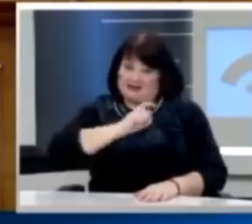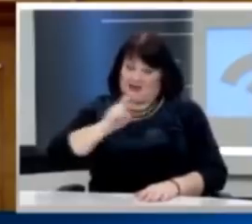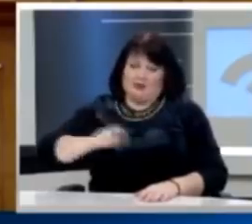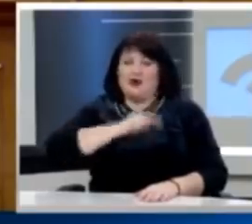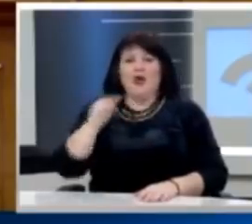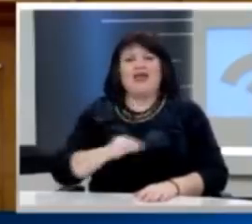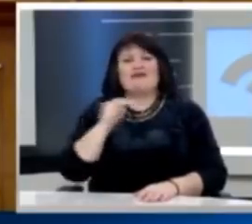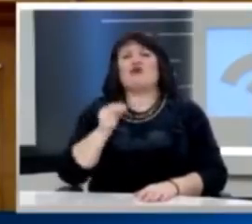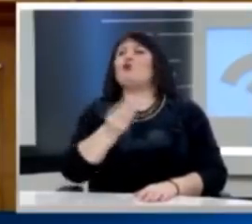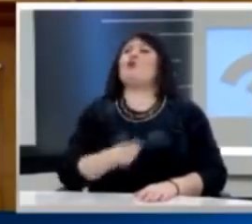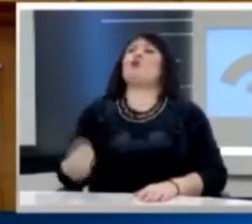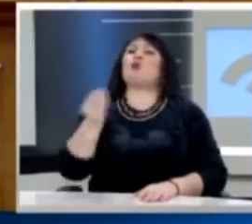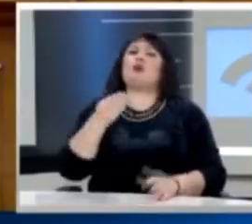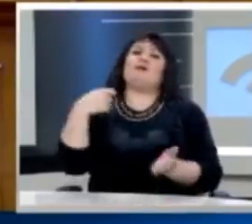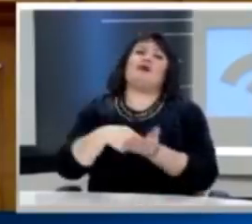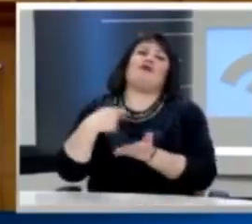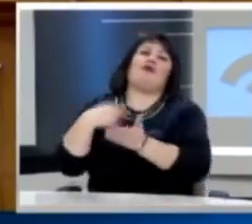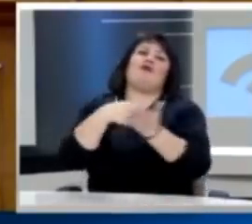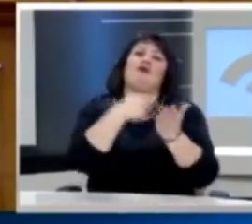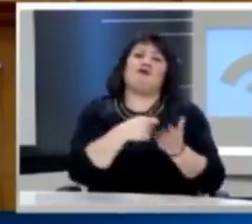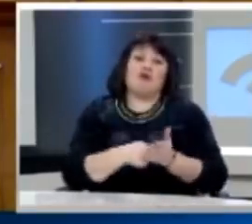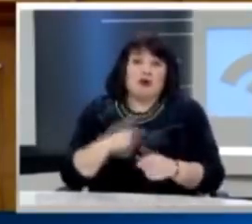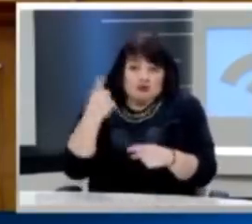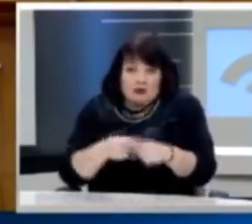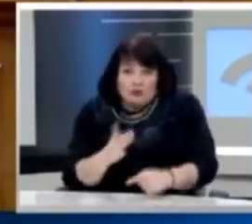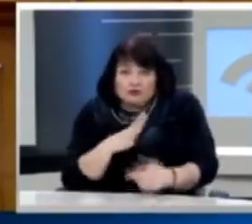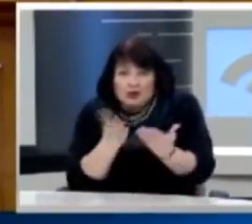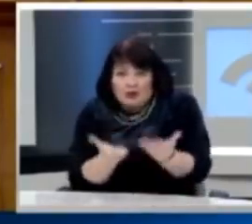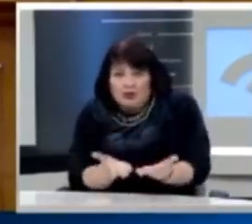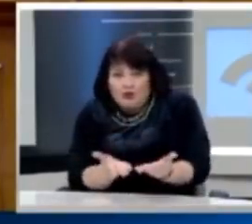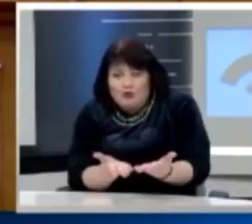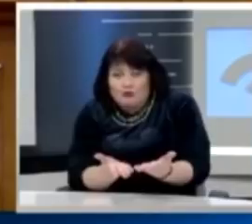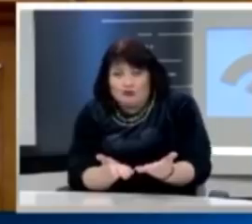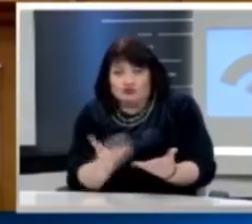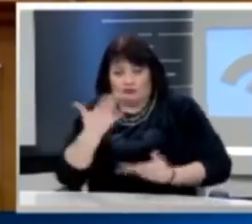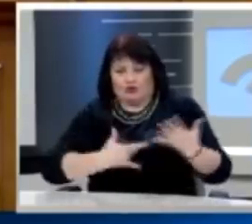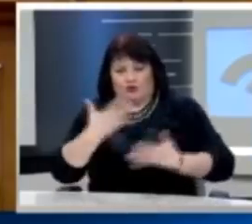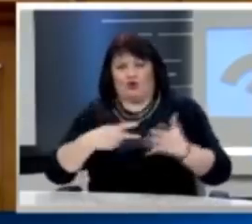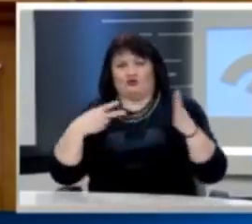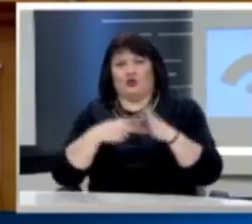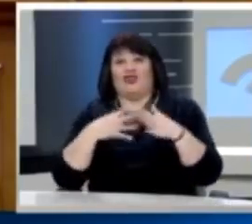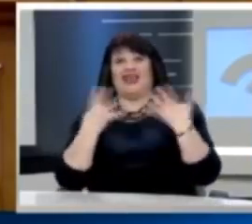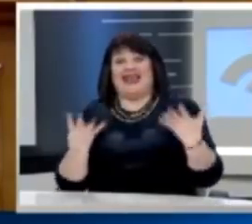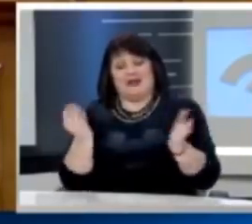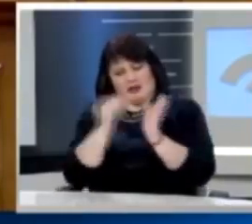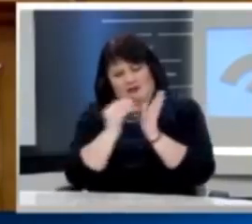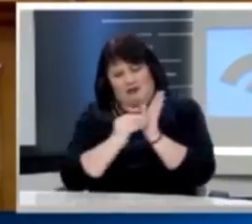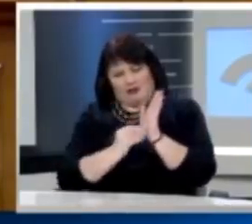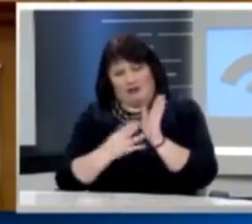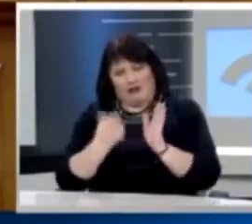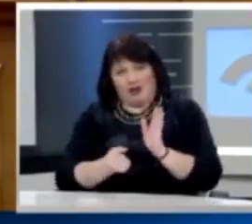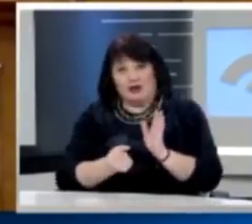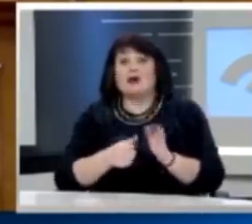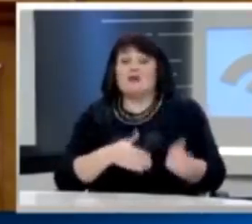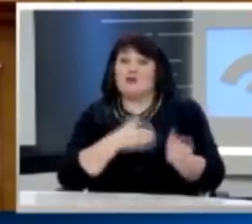1 δισεκατομμύριο ευρώ περισσότερους φόρους για τα λαϊκά στρώματα προβλέπει ο προϋπολογισμός του 2019, την